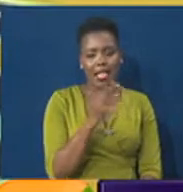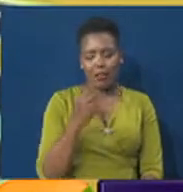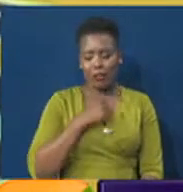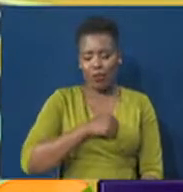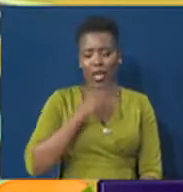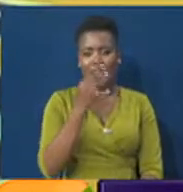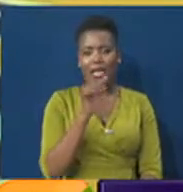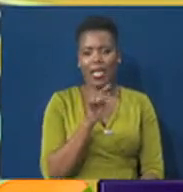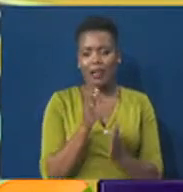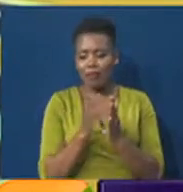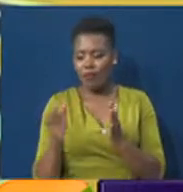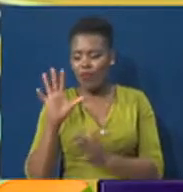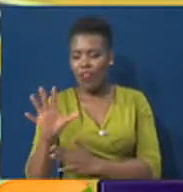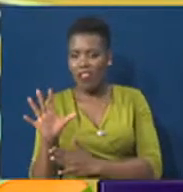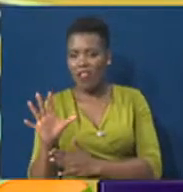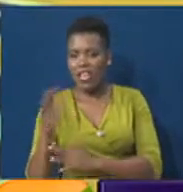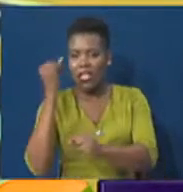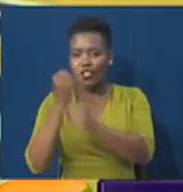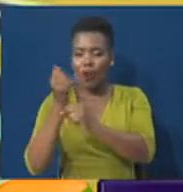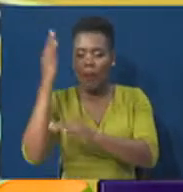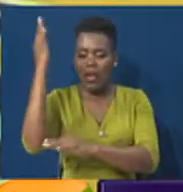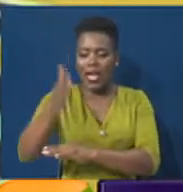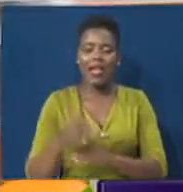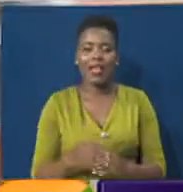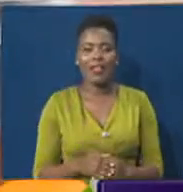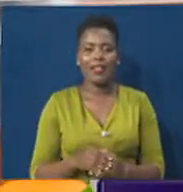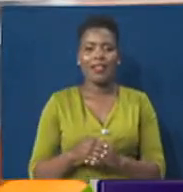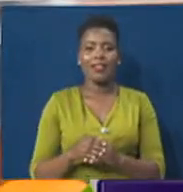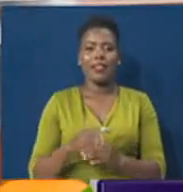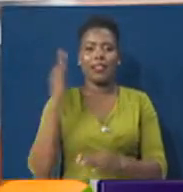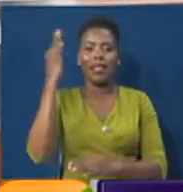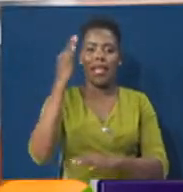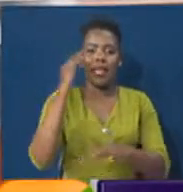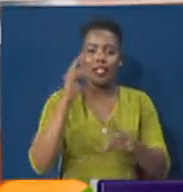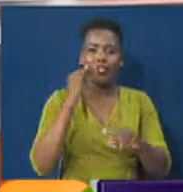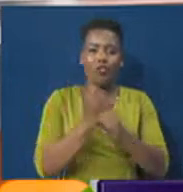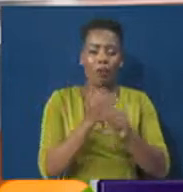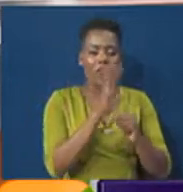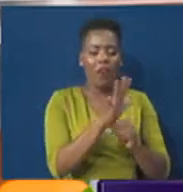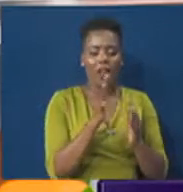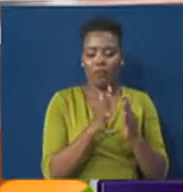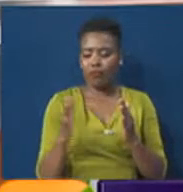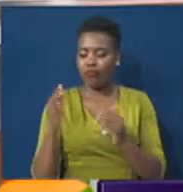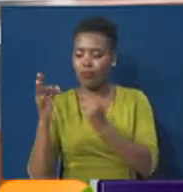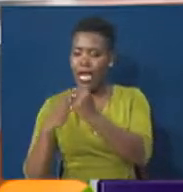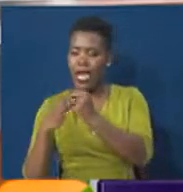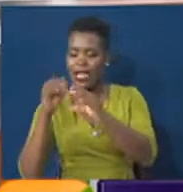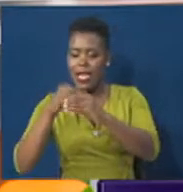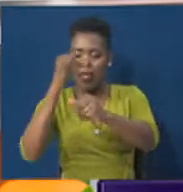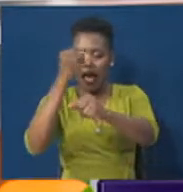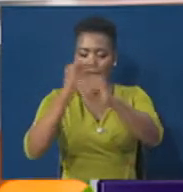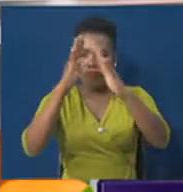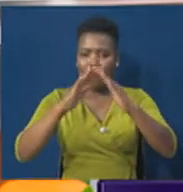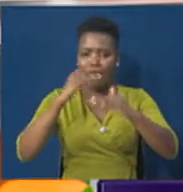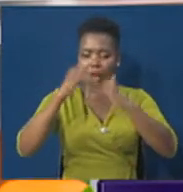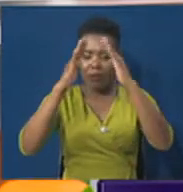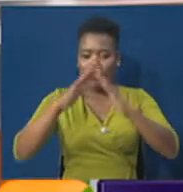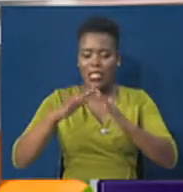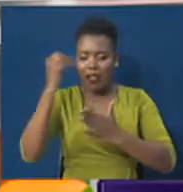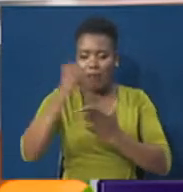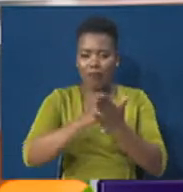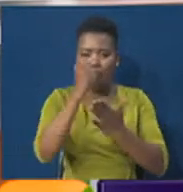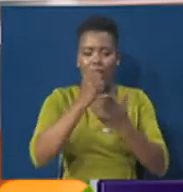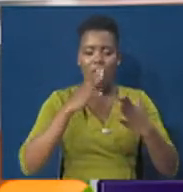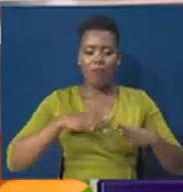Yeah, 3 to 5. Yes. Hata tuseme hapo katika direct jobs. Indirect is 5 to 8. 5 to 8. Yes. So katika hizi nyumba ambao waziri amesema